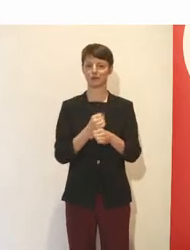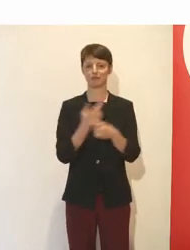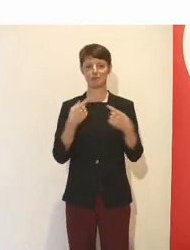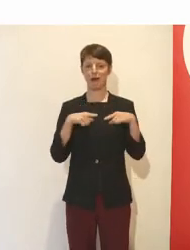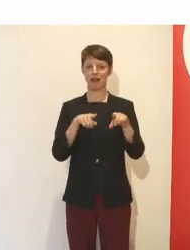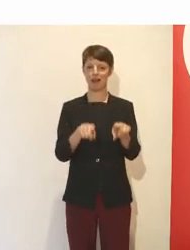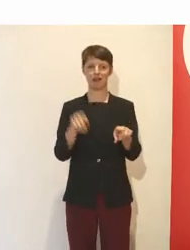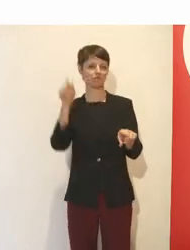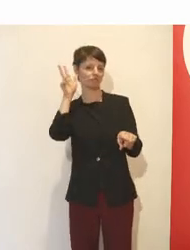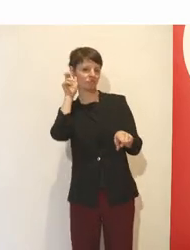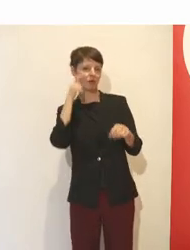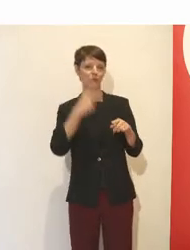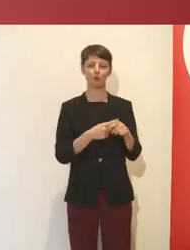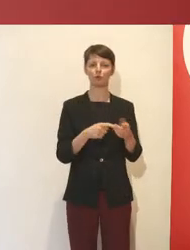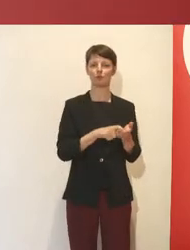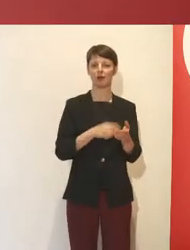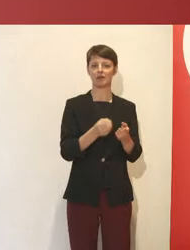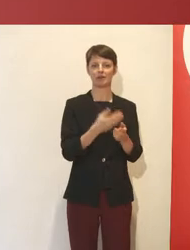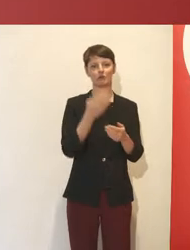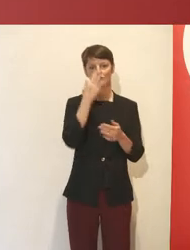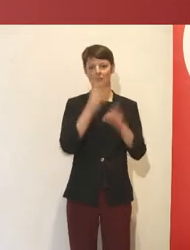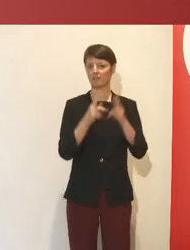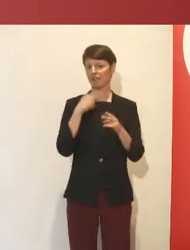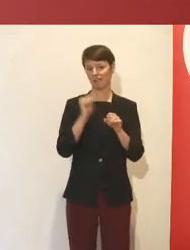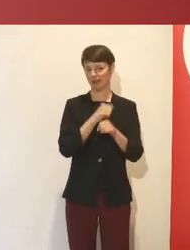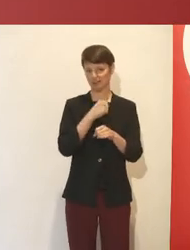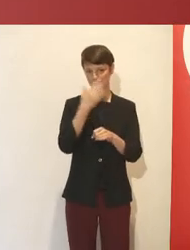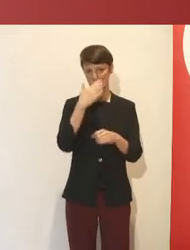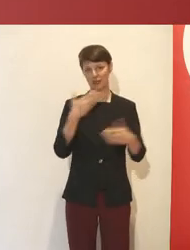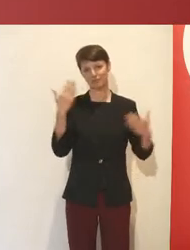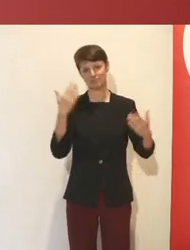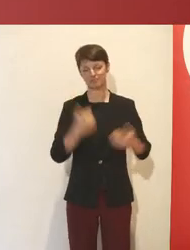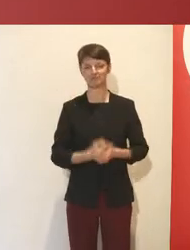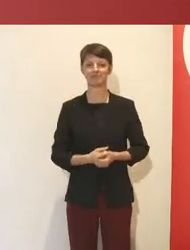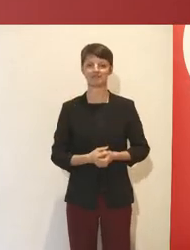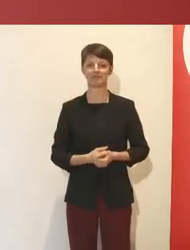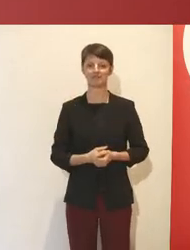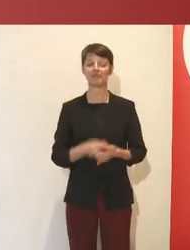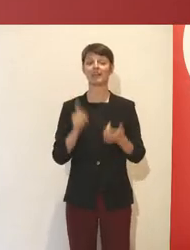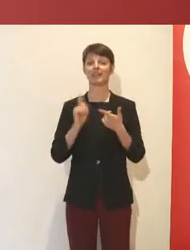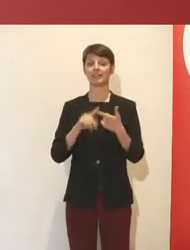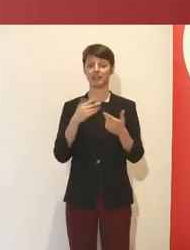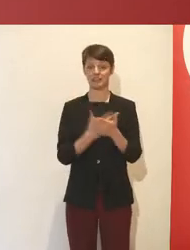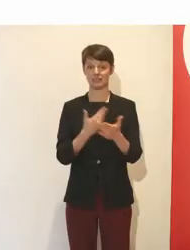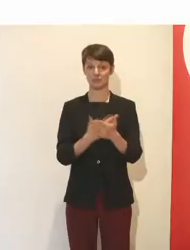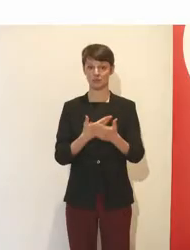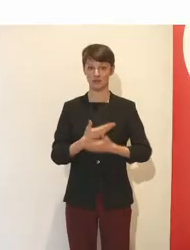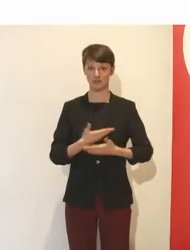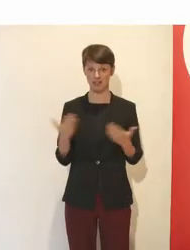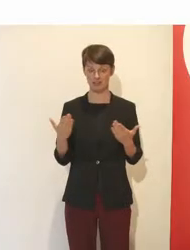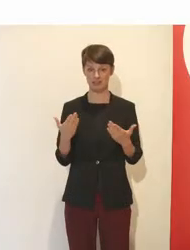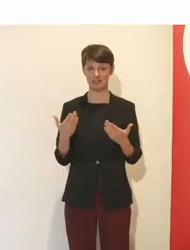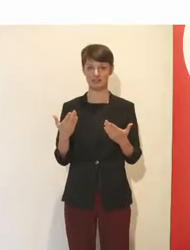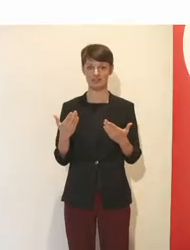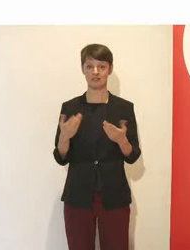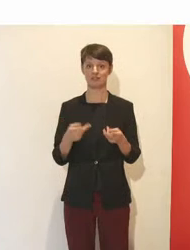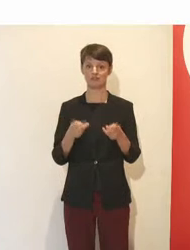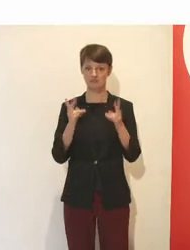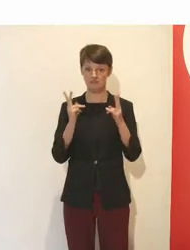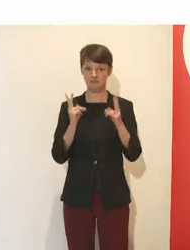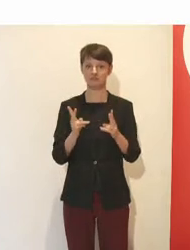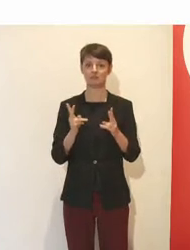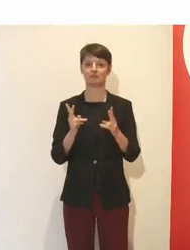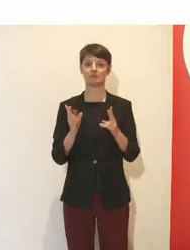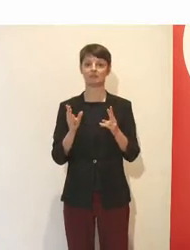natürlich sehr schade dass wir die nicht probieren können wir haben noch ein zweites beispiel das tatsächlich was was